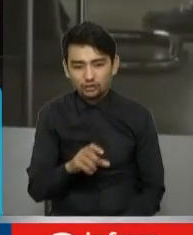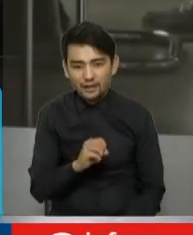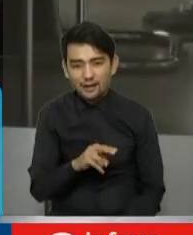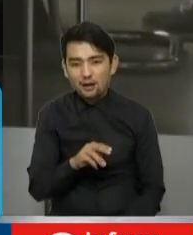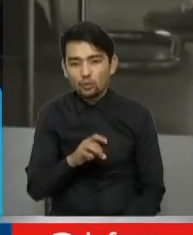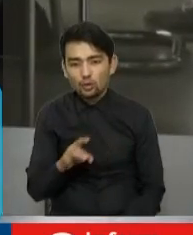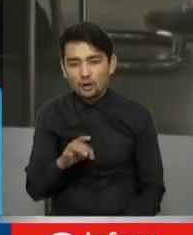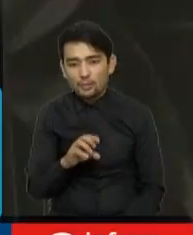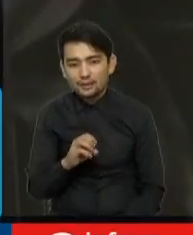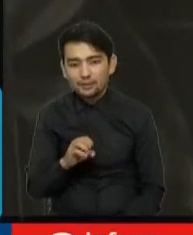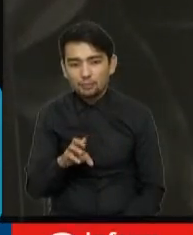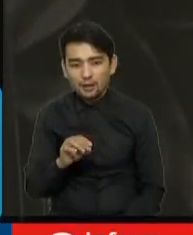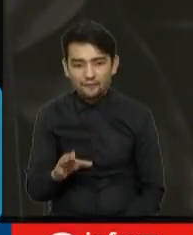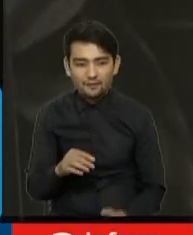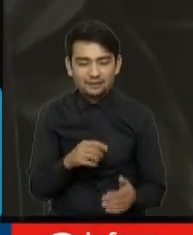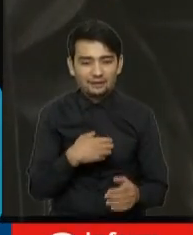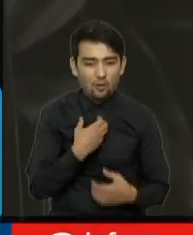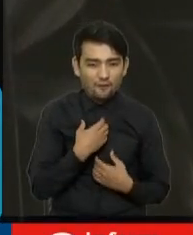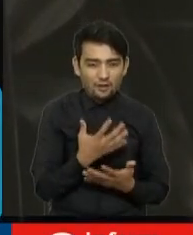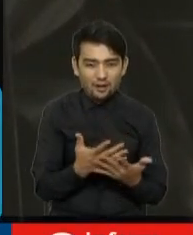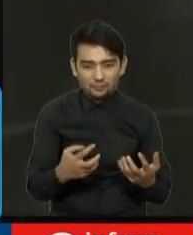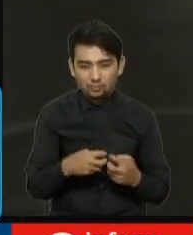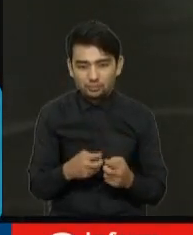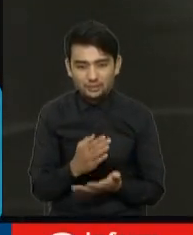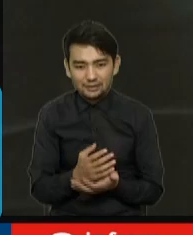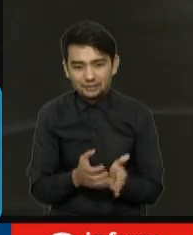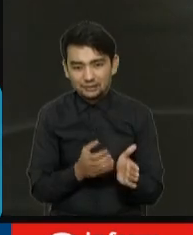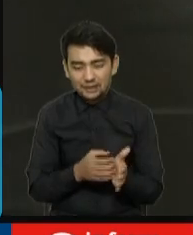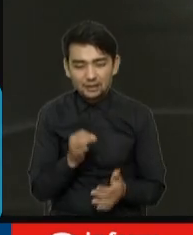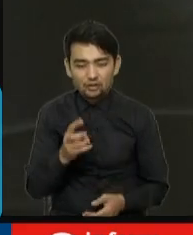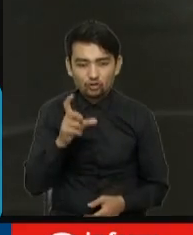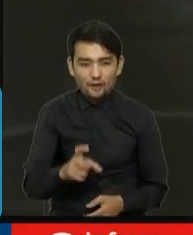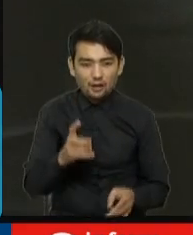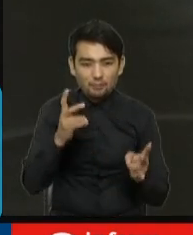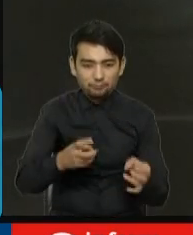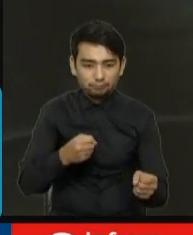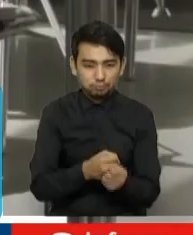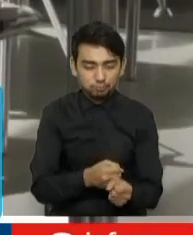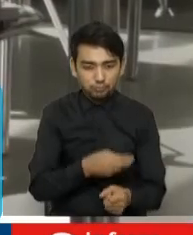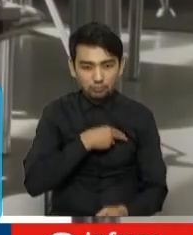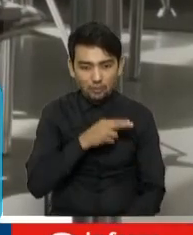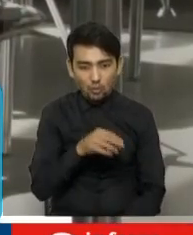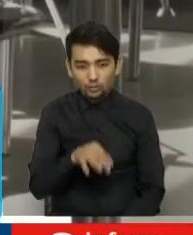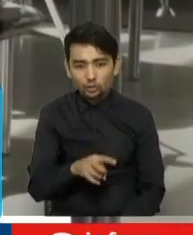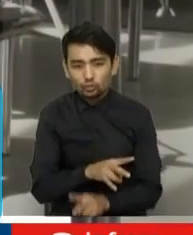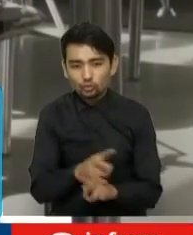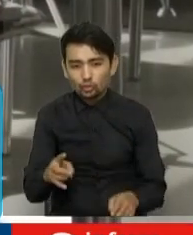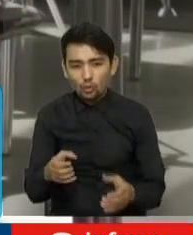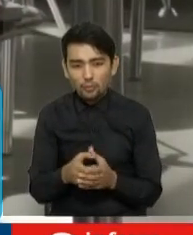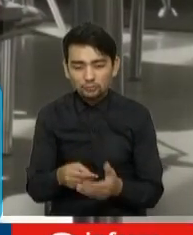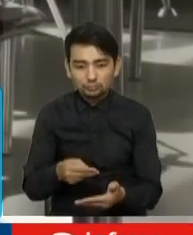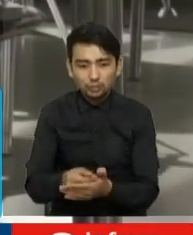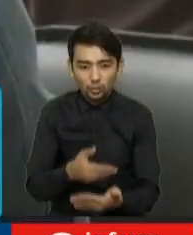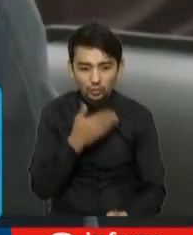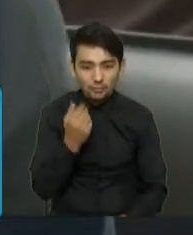Бейсенбаев сақтандыру саласындағы кемшіліктерді жіпке тізді. Жол апатынан қаза тапқан адамның жақындарына бір тиынды төлемейтін компаниялар ит